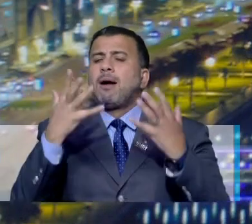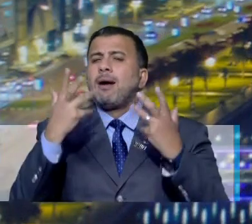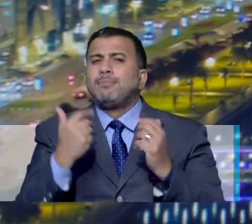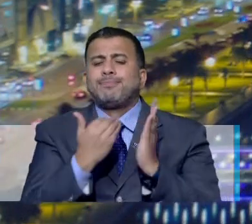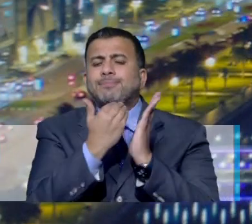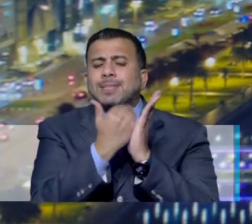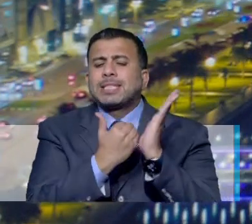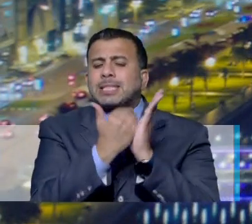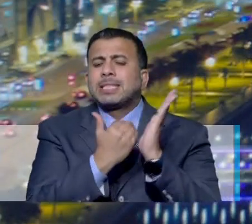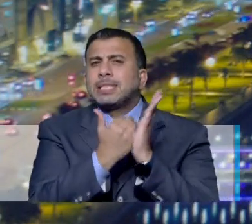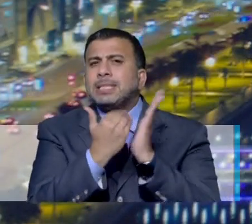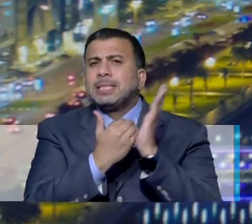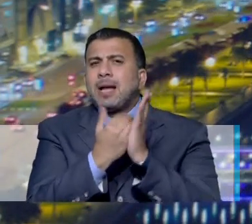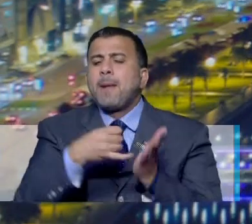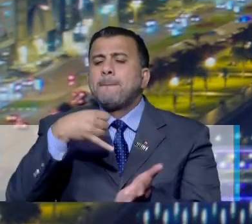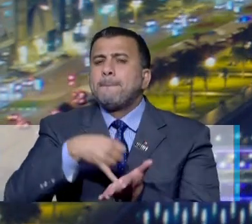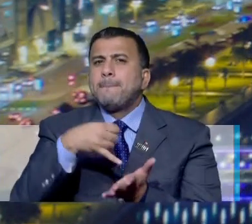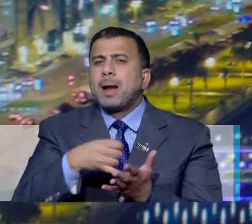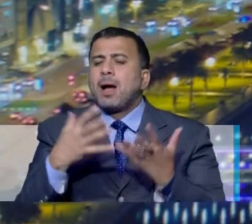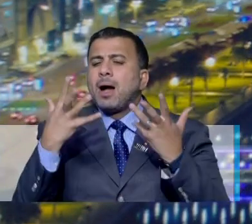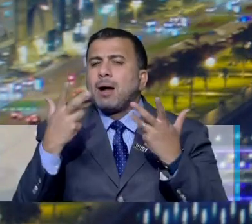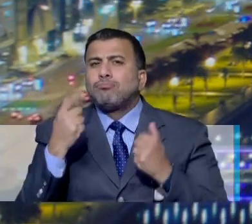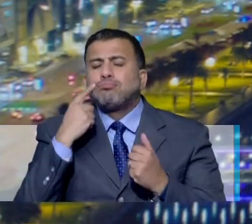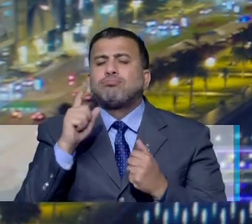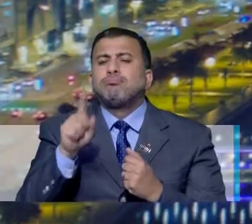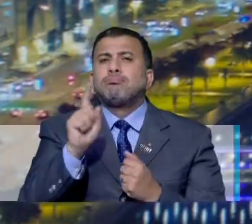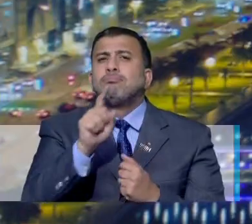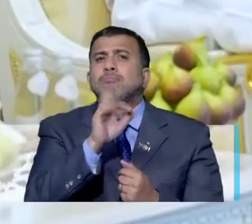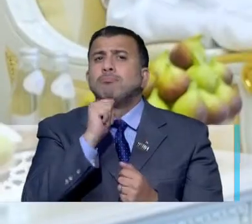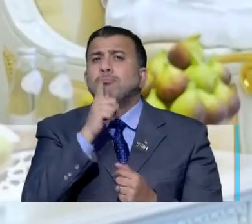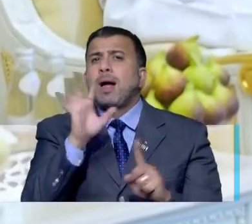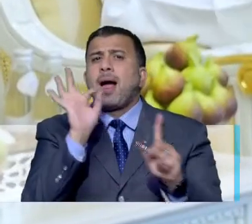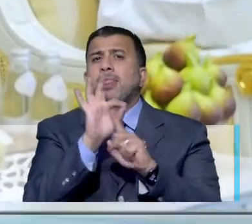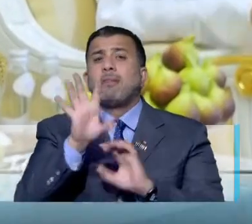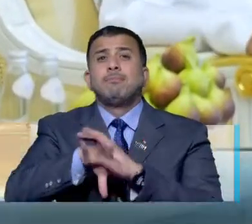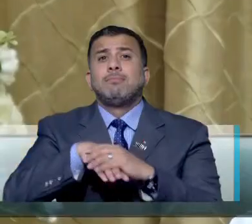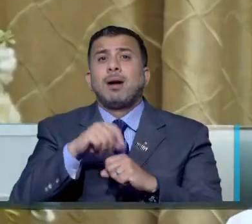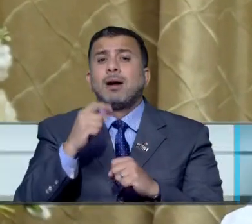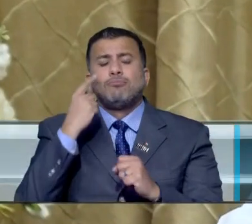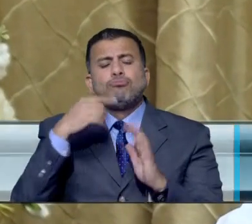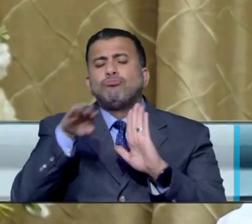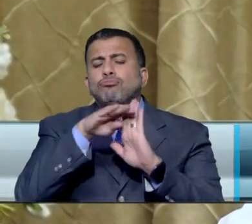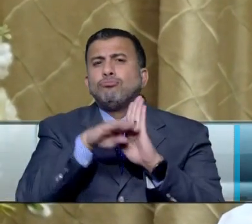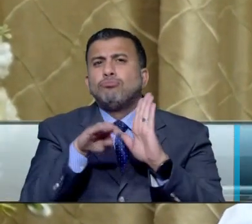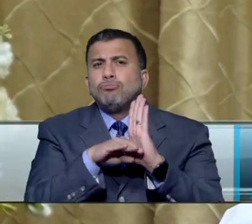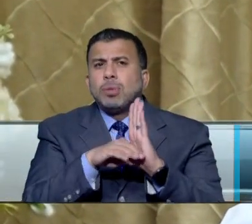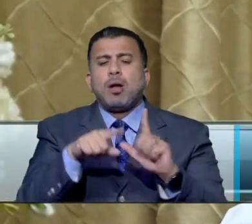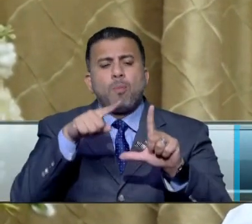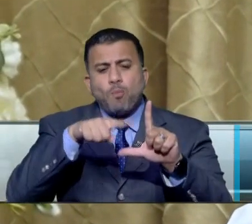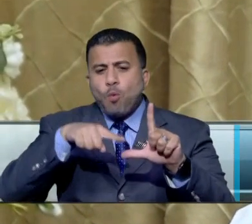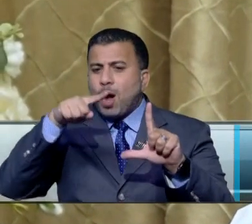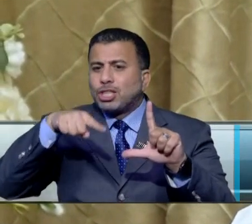الاقتصادي الذي عمل عليه المركز كما تم استعراض اهداف ونتائج المسح واستخراج